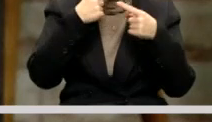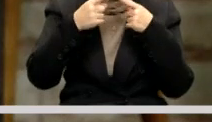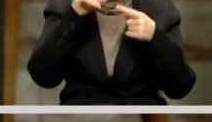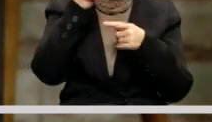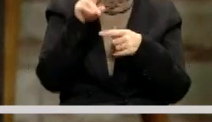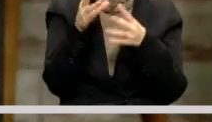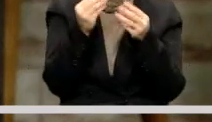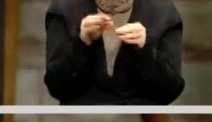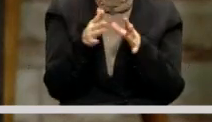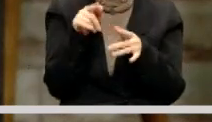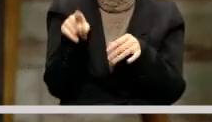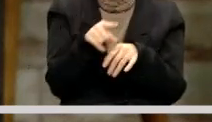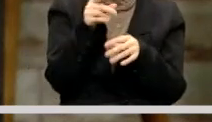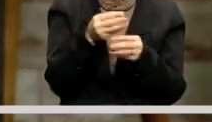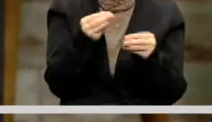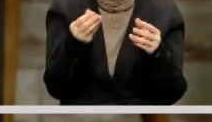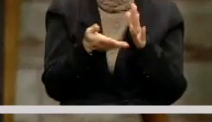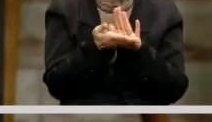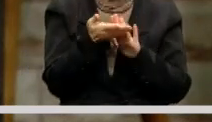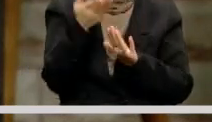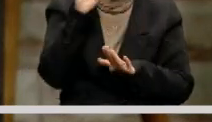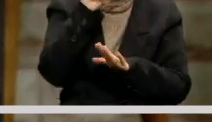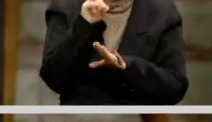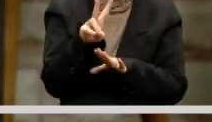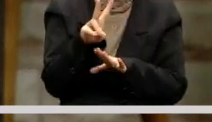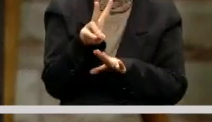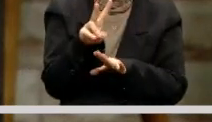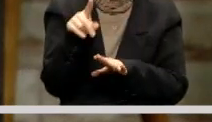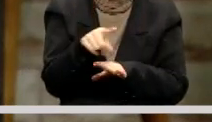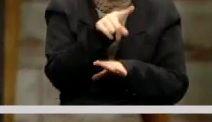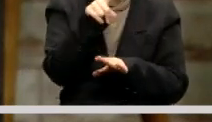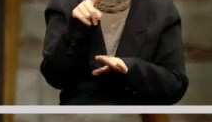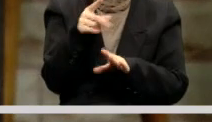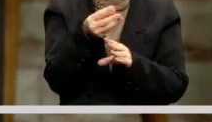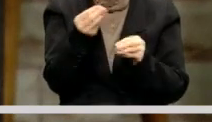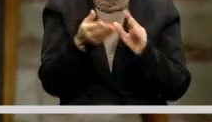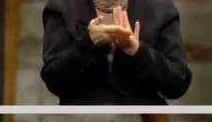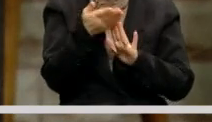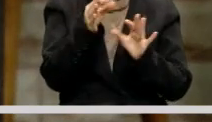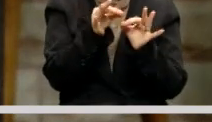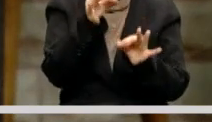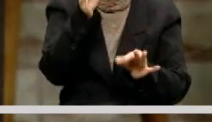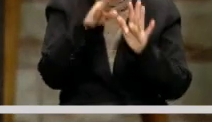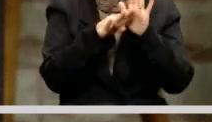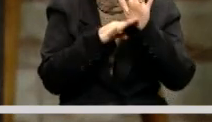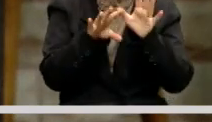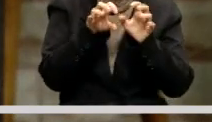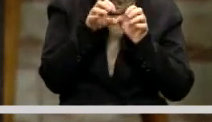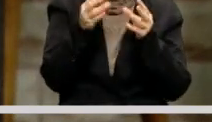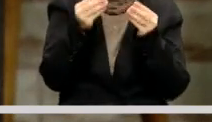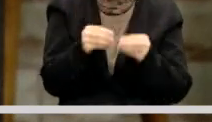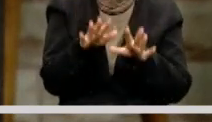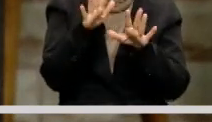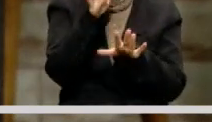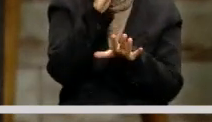çok yaygın gördüğümüz durumlar. Ama bunların çok fazla kişinin hayatını etkilemediğini biliyoruz.